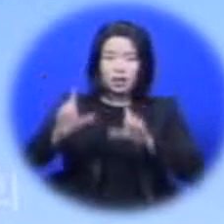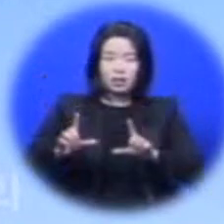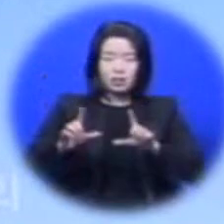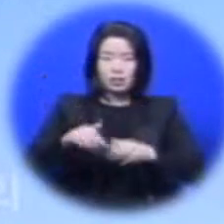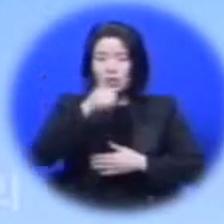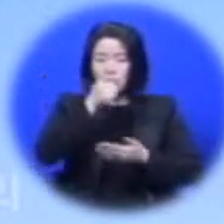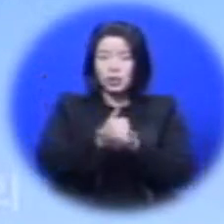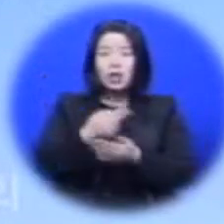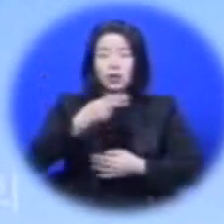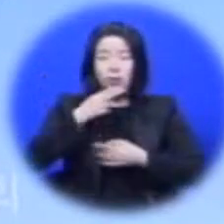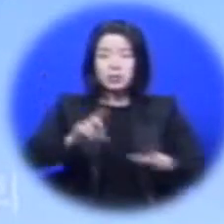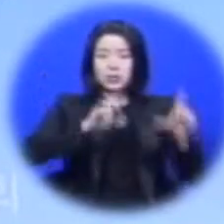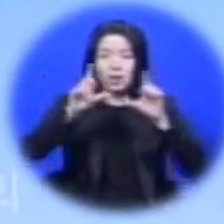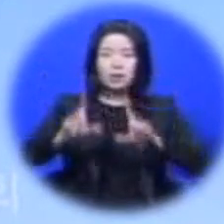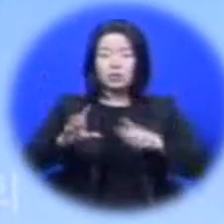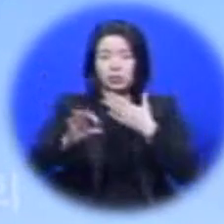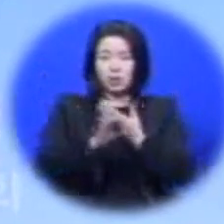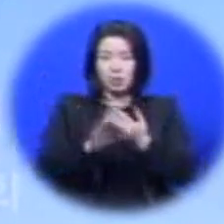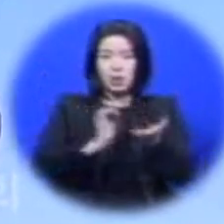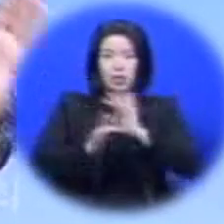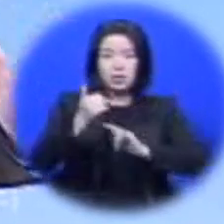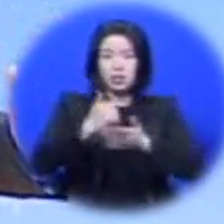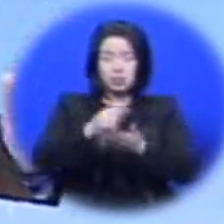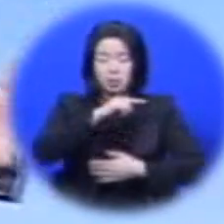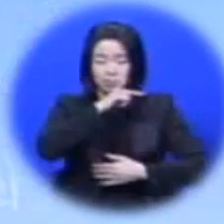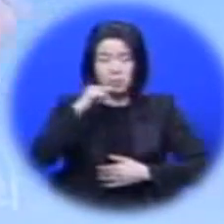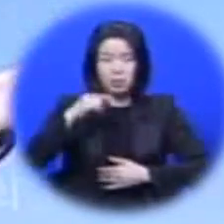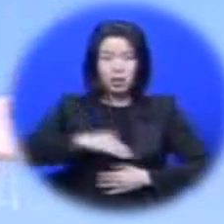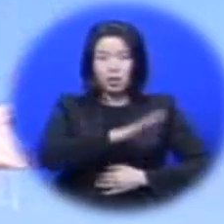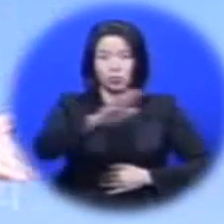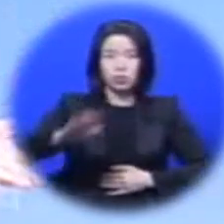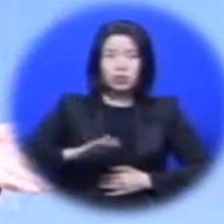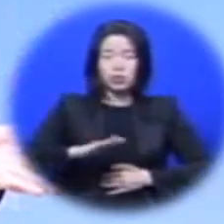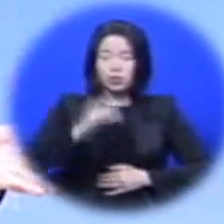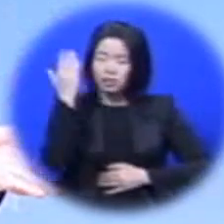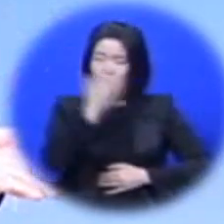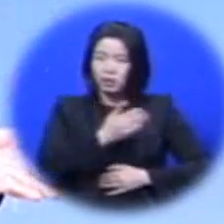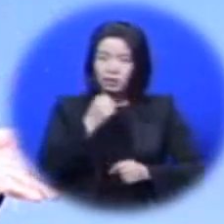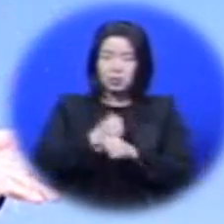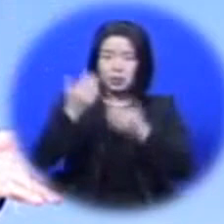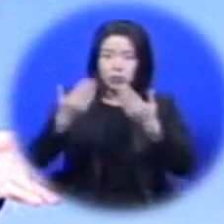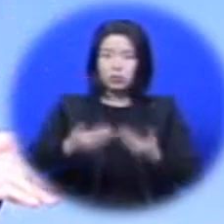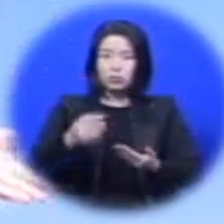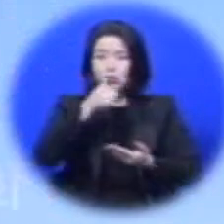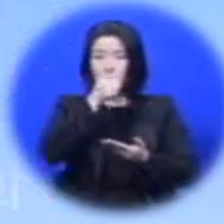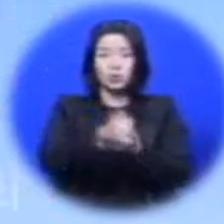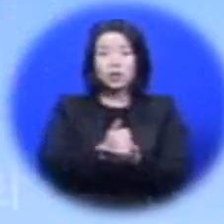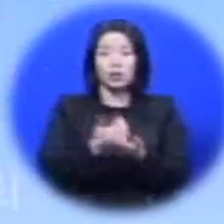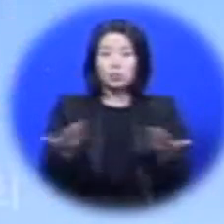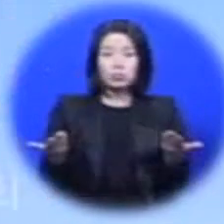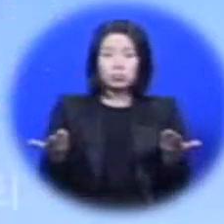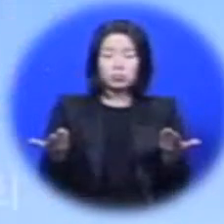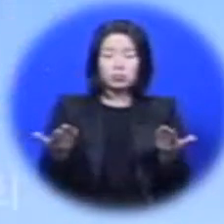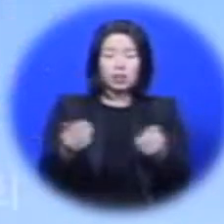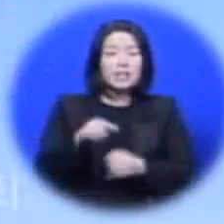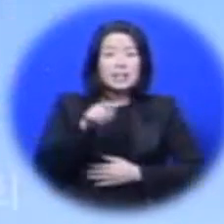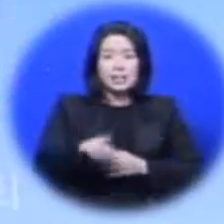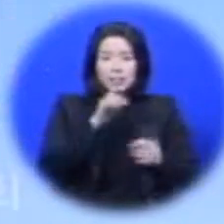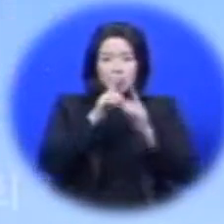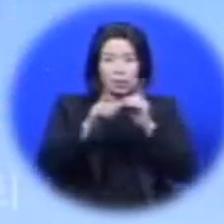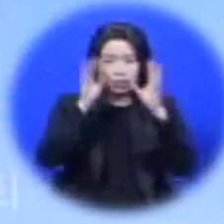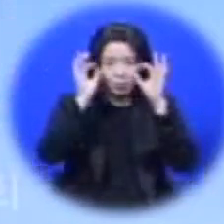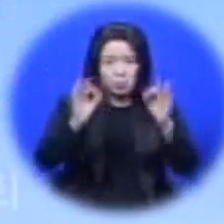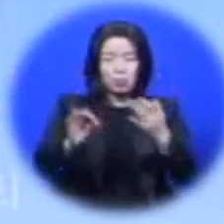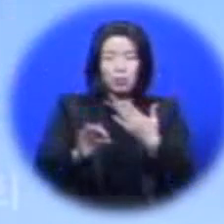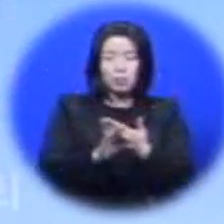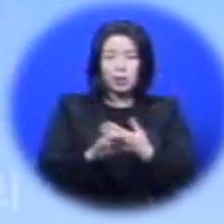사는 거라면 예수님의 피가 깨끗하게 해주실 죄가 어디 있어요? 그러니까 이 말씀을 보면